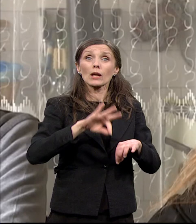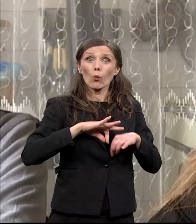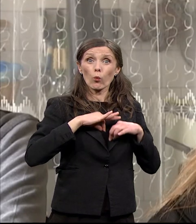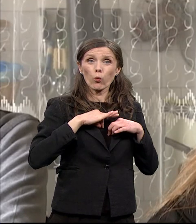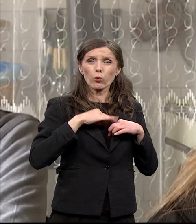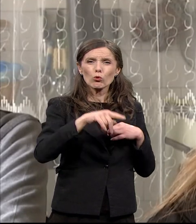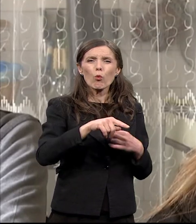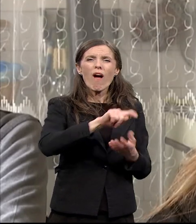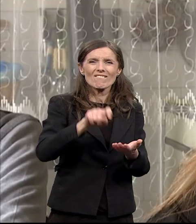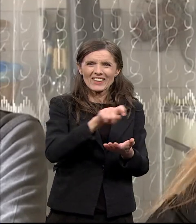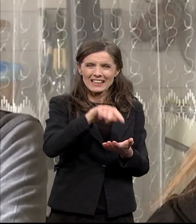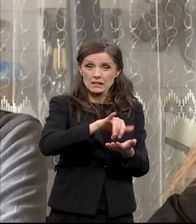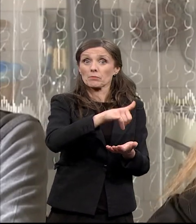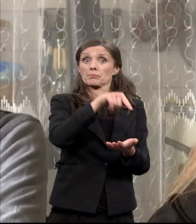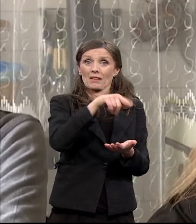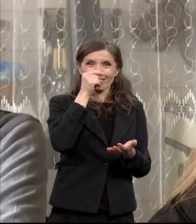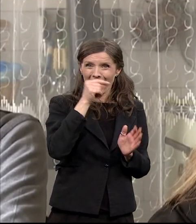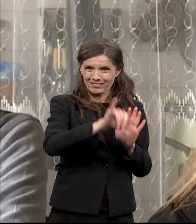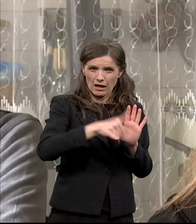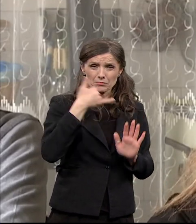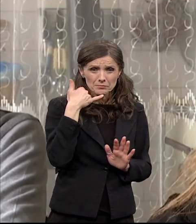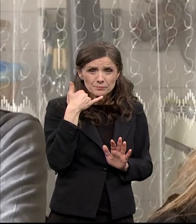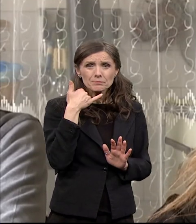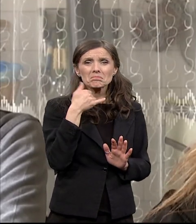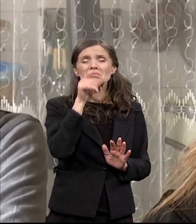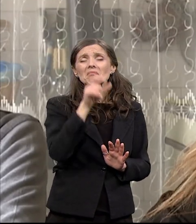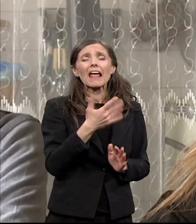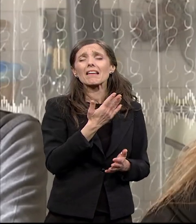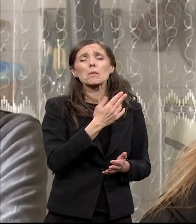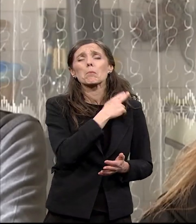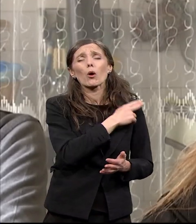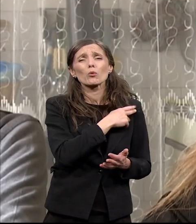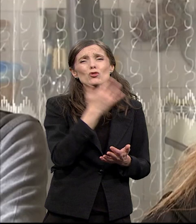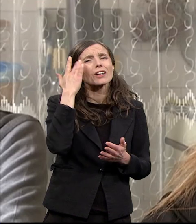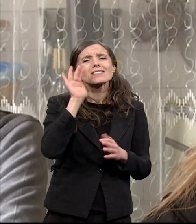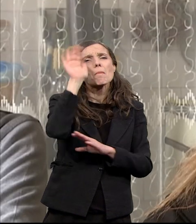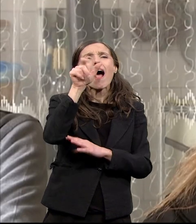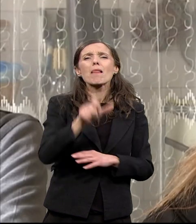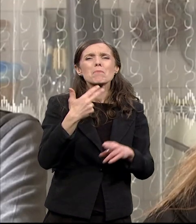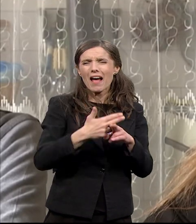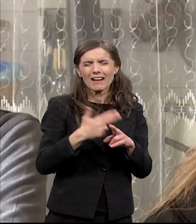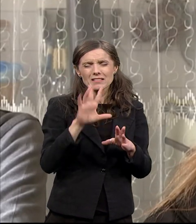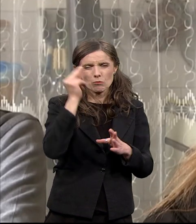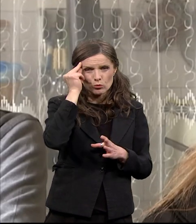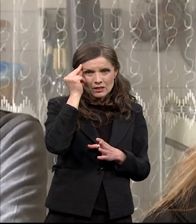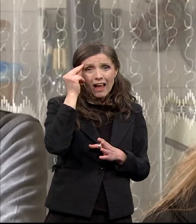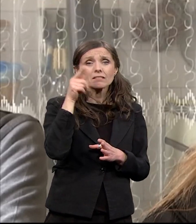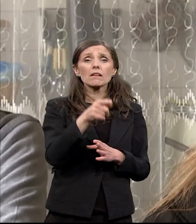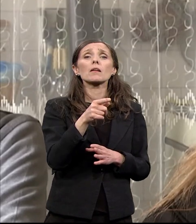tata se javio. Neki poručnik sad stvarno, ne znam kako se zove, Albanac je u pitanju, je